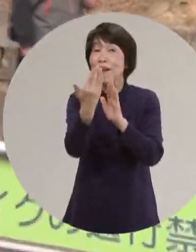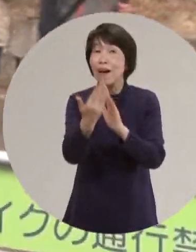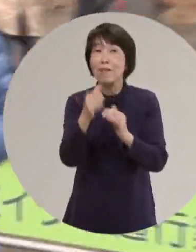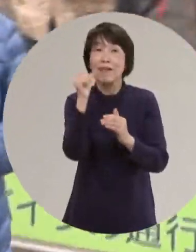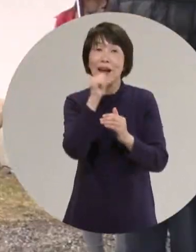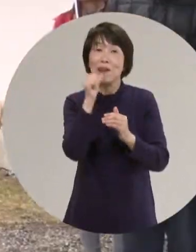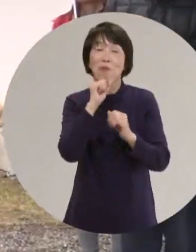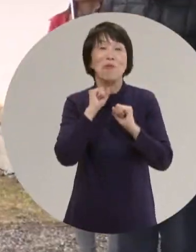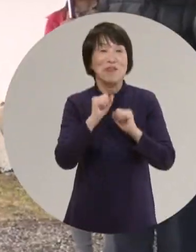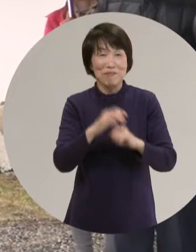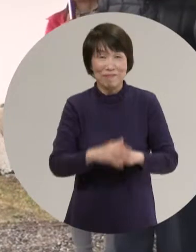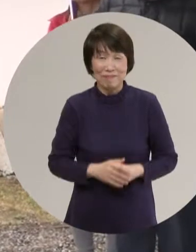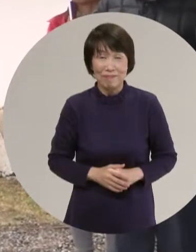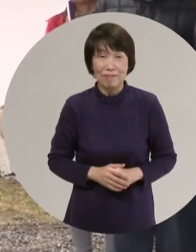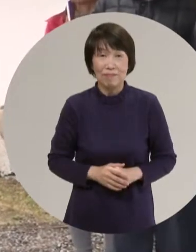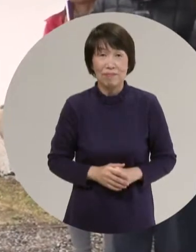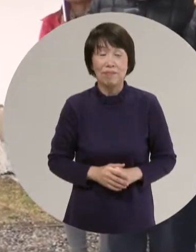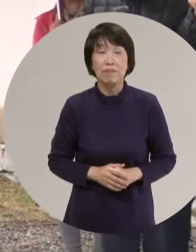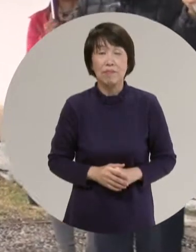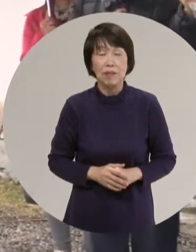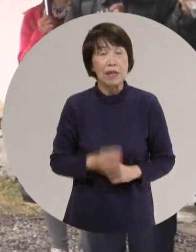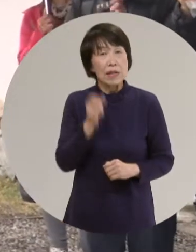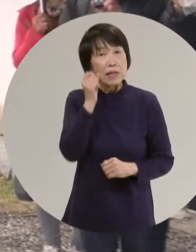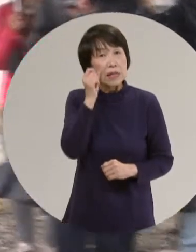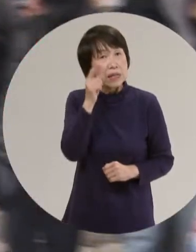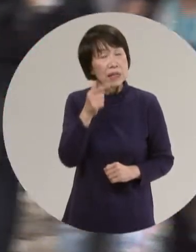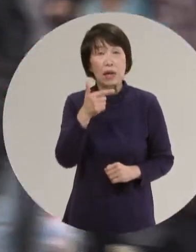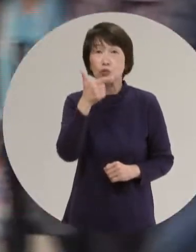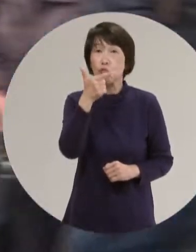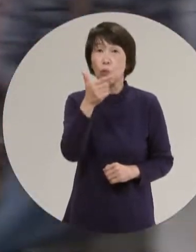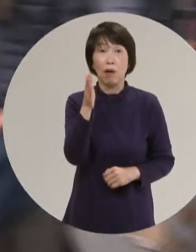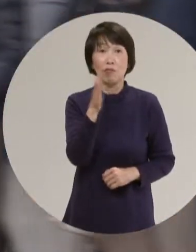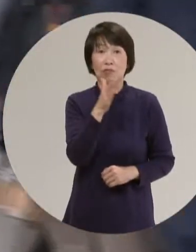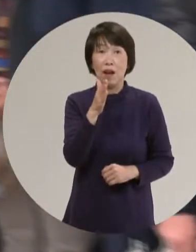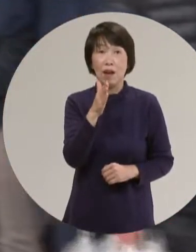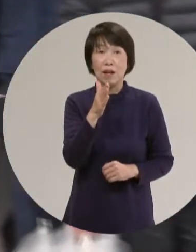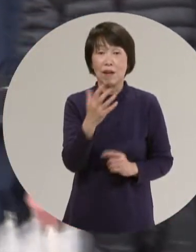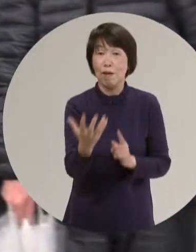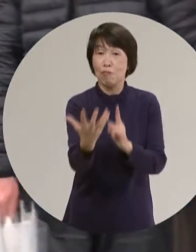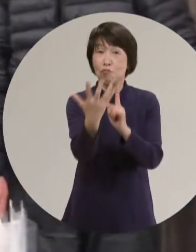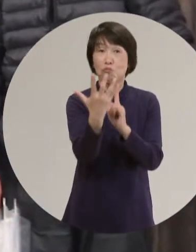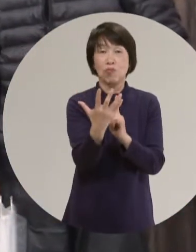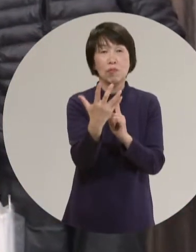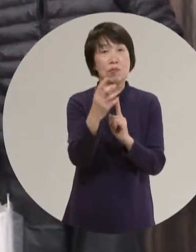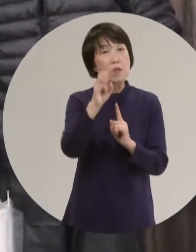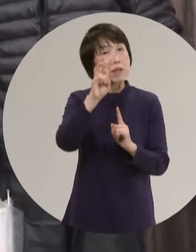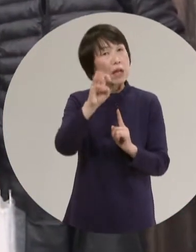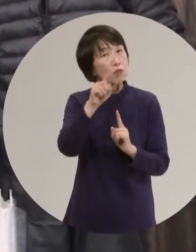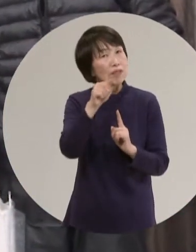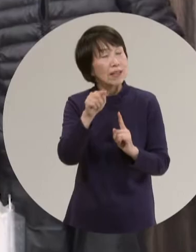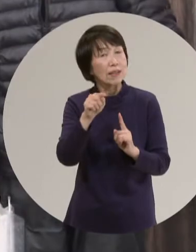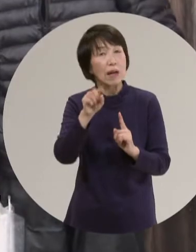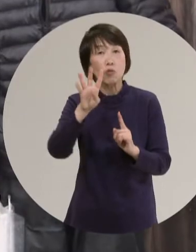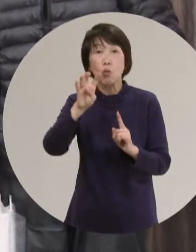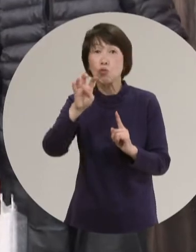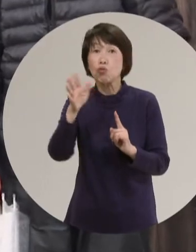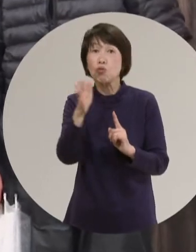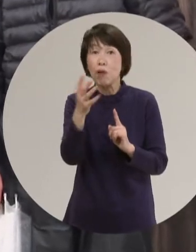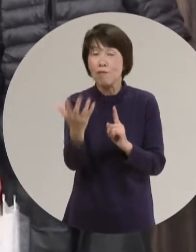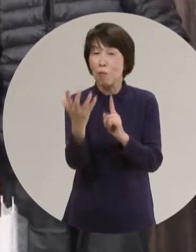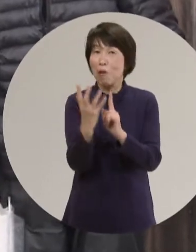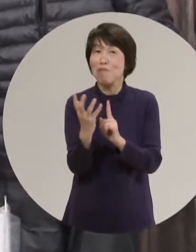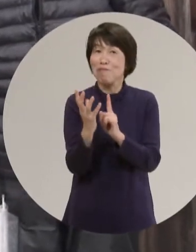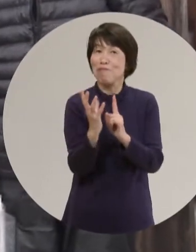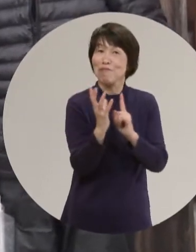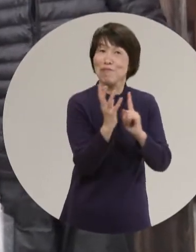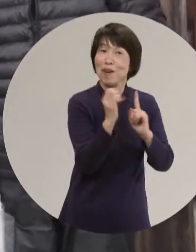。多い時は月6回ほど、一度に30人から40人のお客さんを案